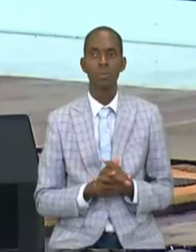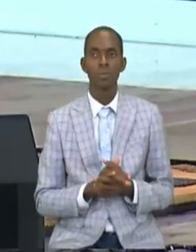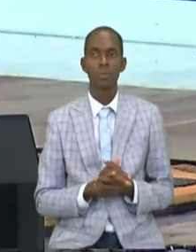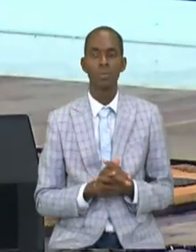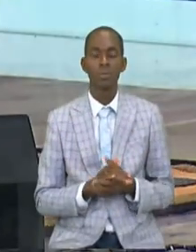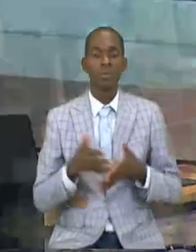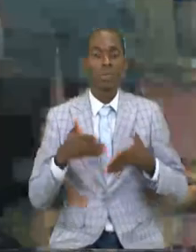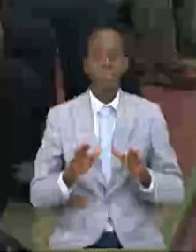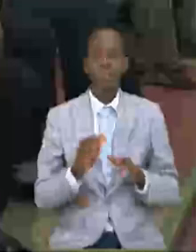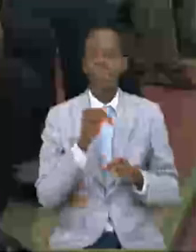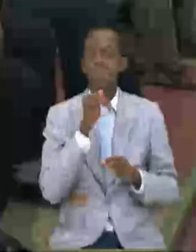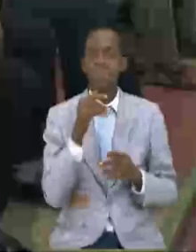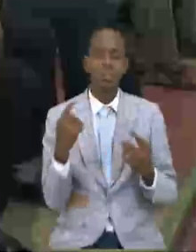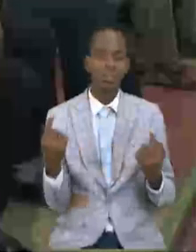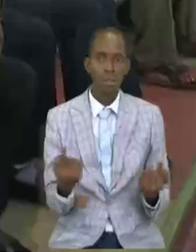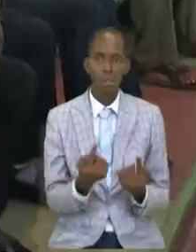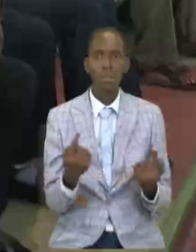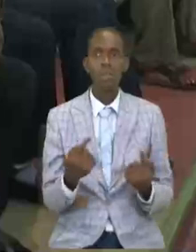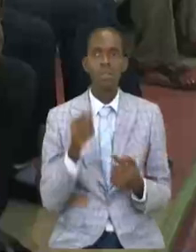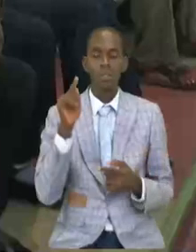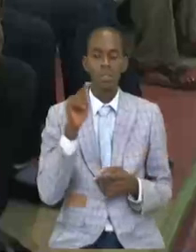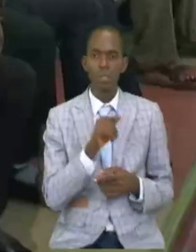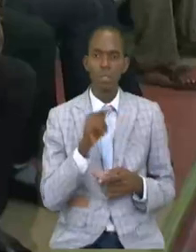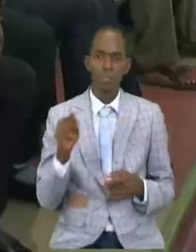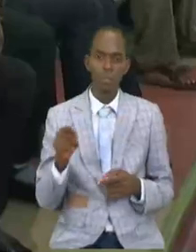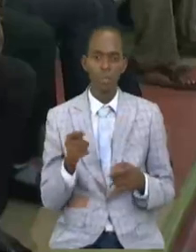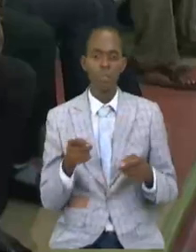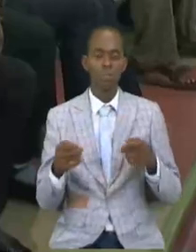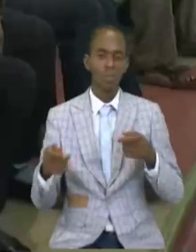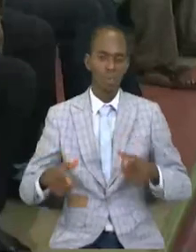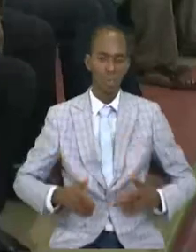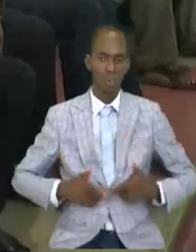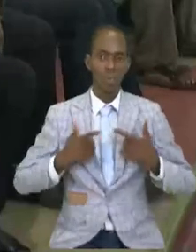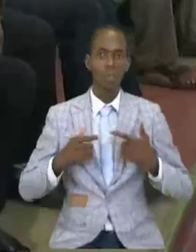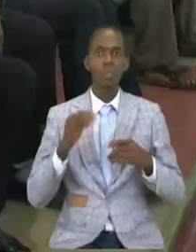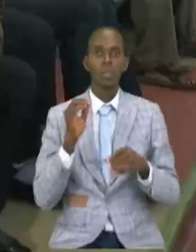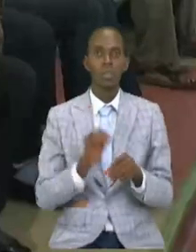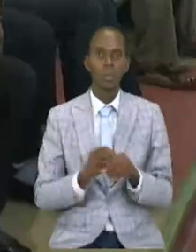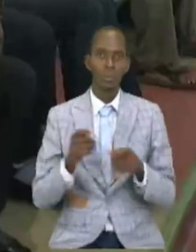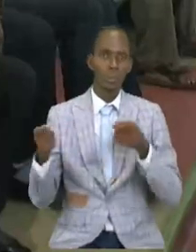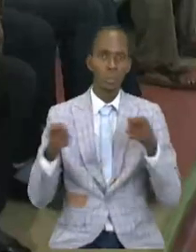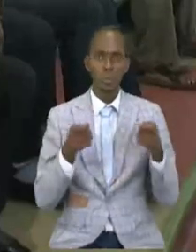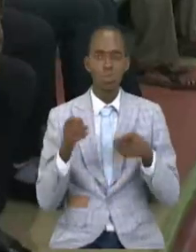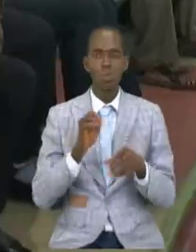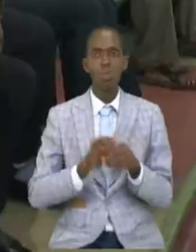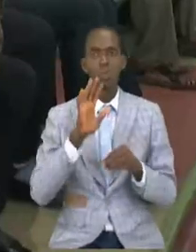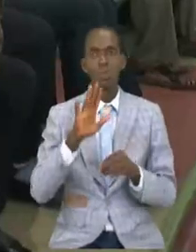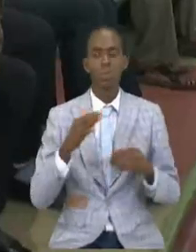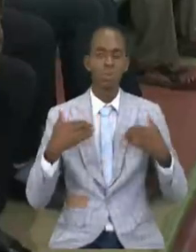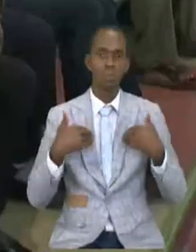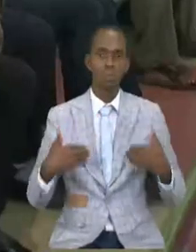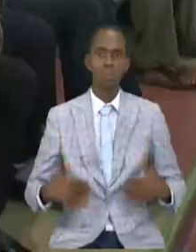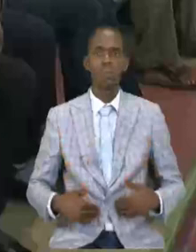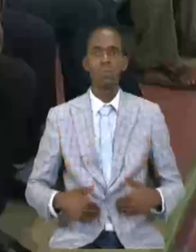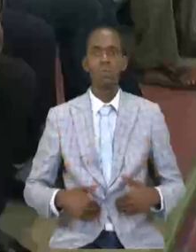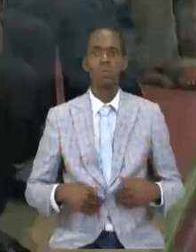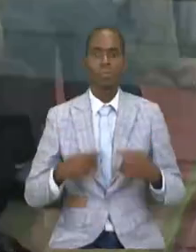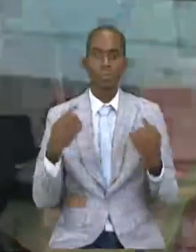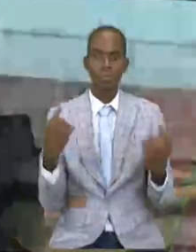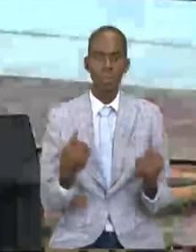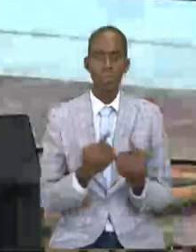mortel. Que le péché ne règne donc point dans votre corps